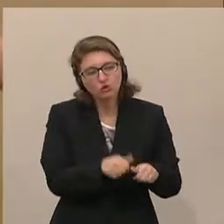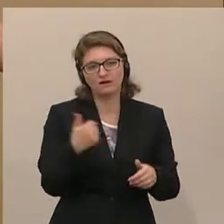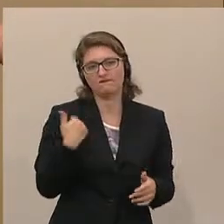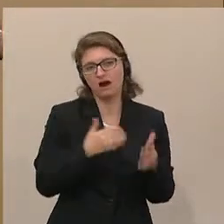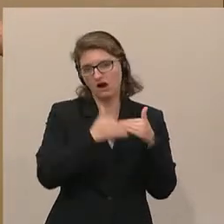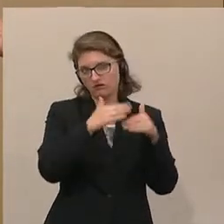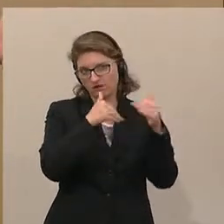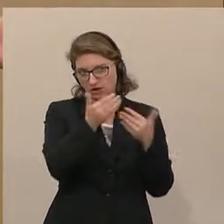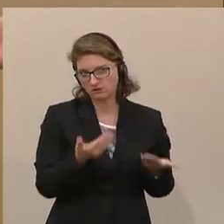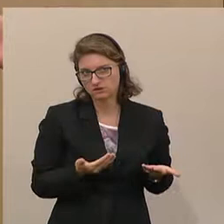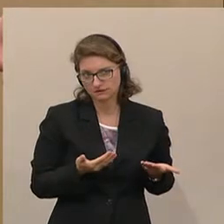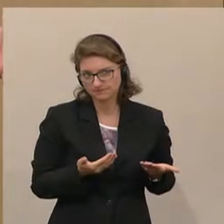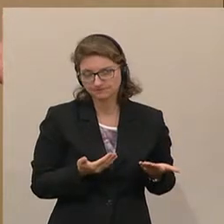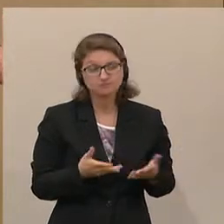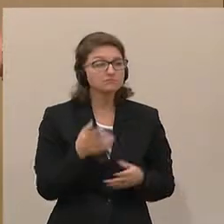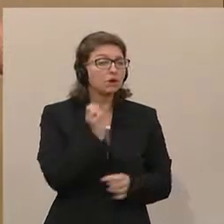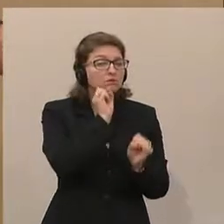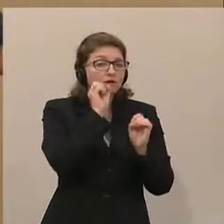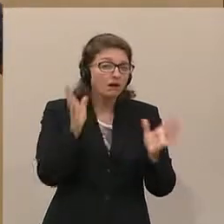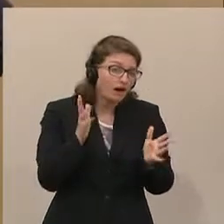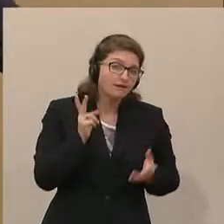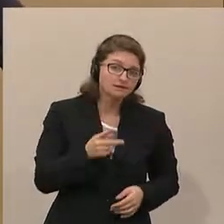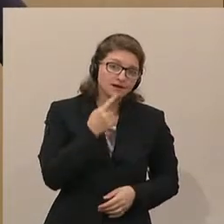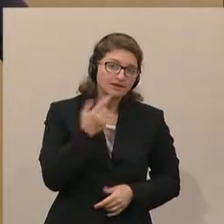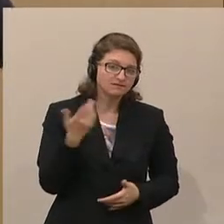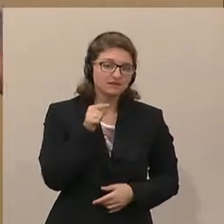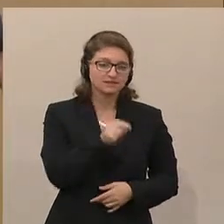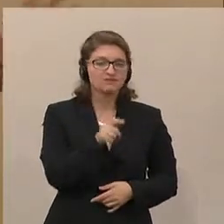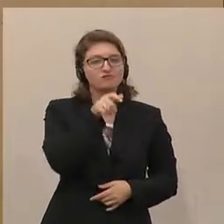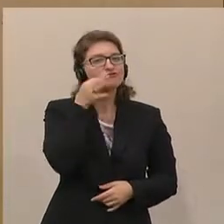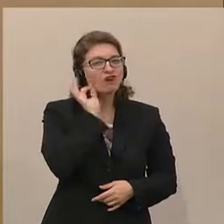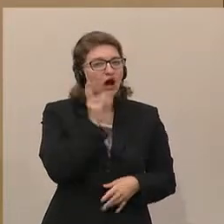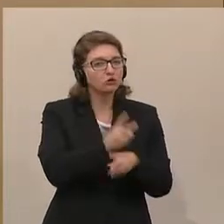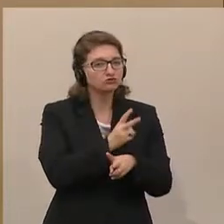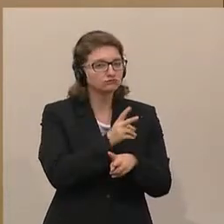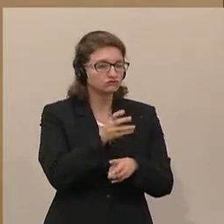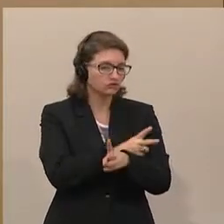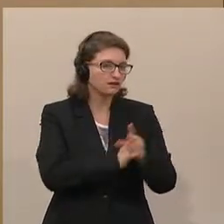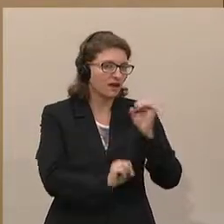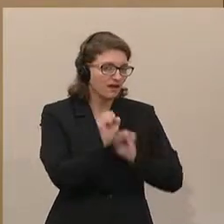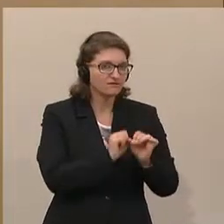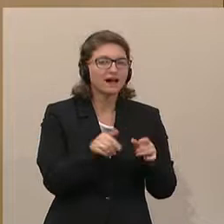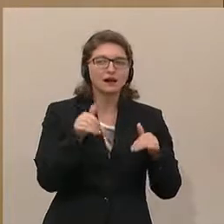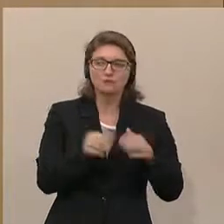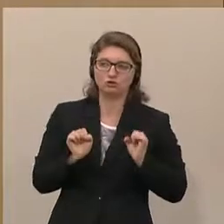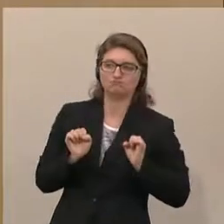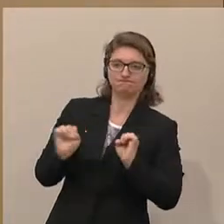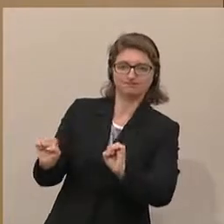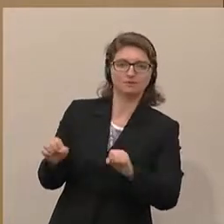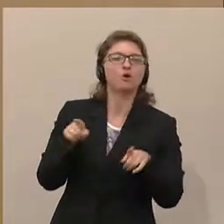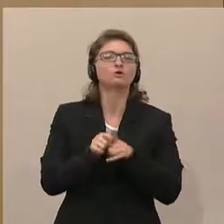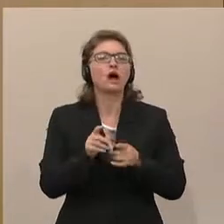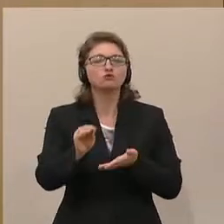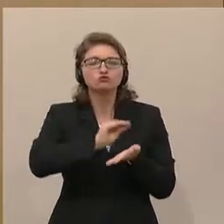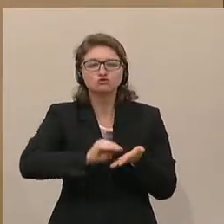Und natürlich kann man sagen, die Staatsanwältin hätte dem widerstehen müssen und auch der Journalrichter